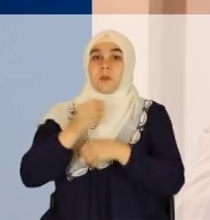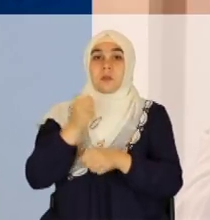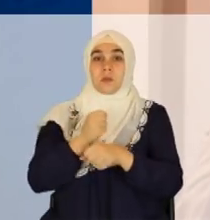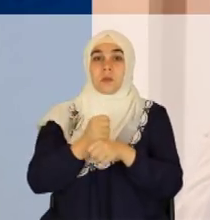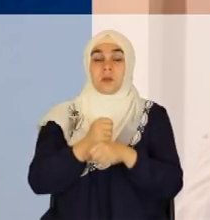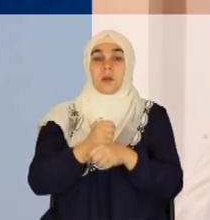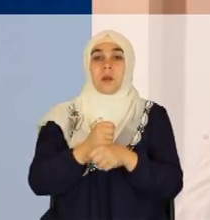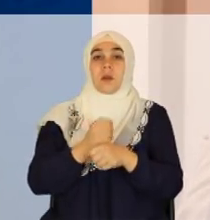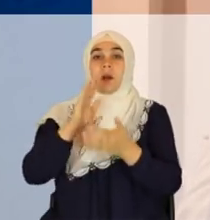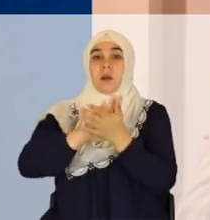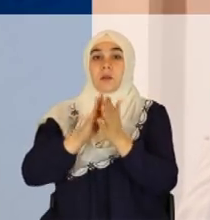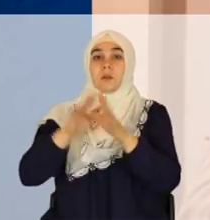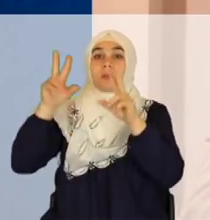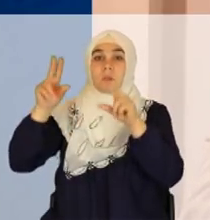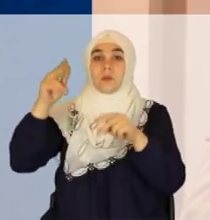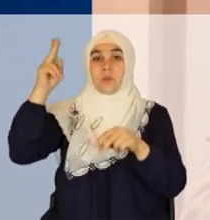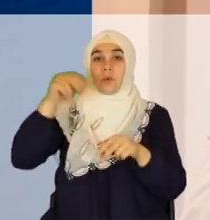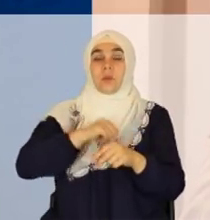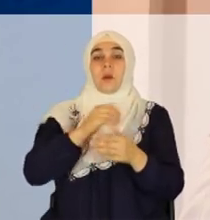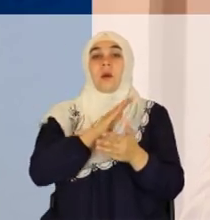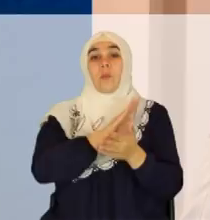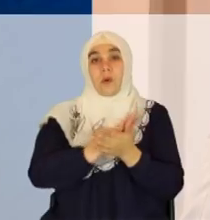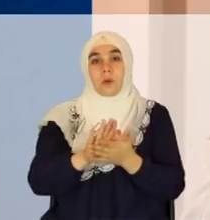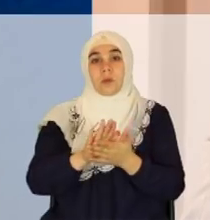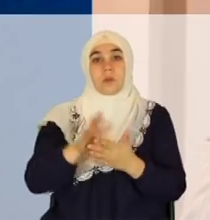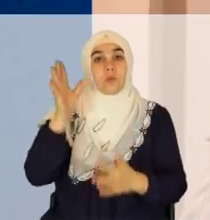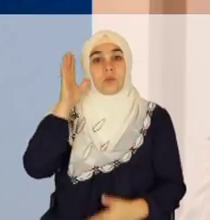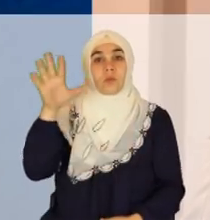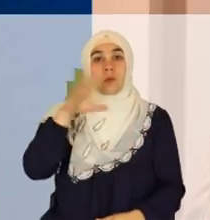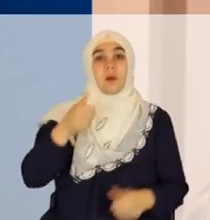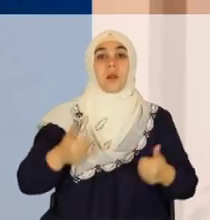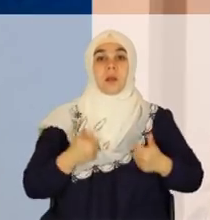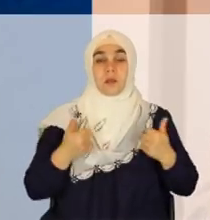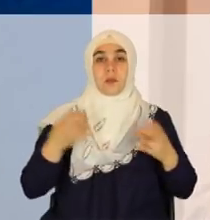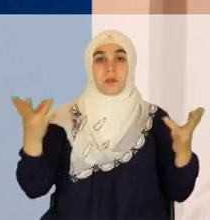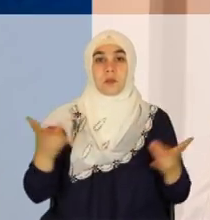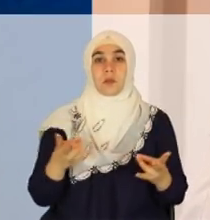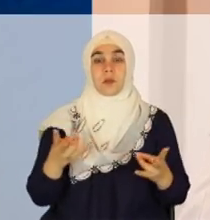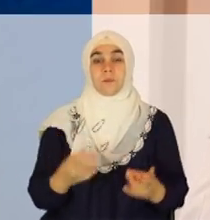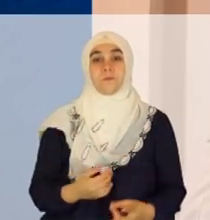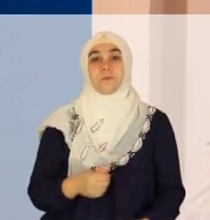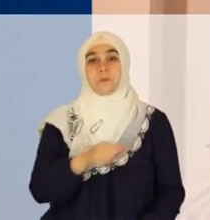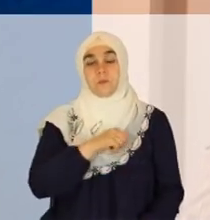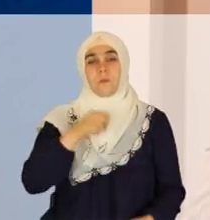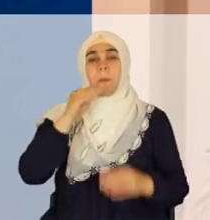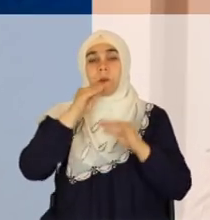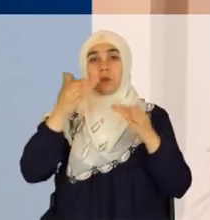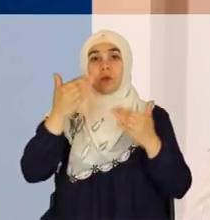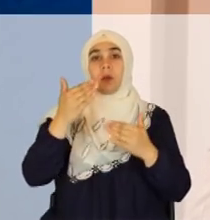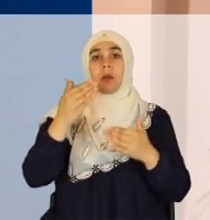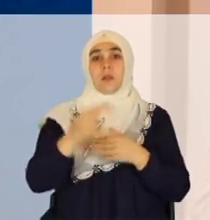Mana shu ma'noda, demak, poklikka mo'min musulmonlar harakat qilishi kerak. Bizning ruhiy